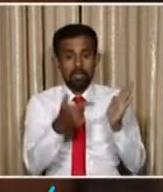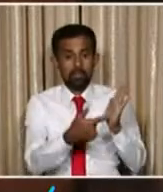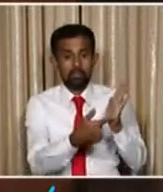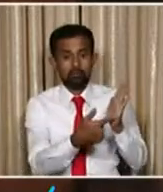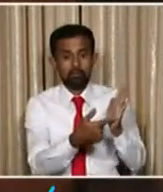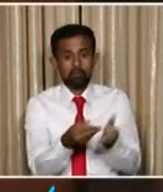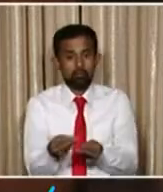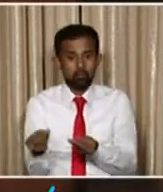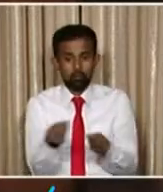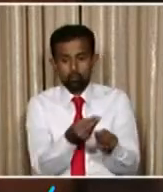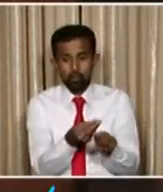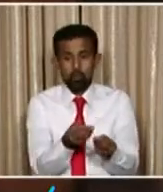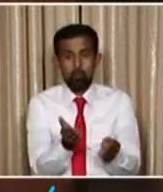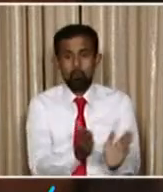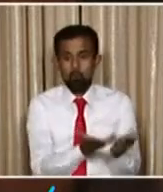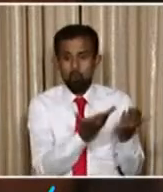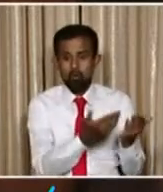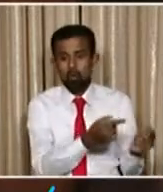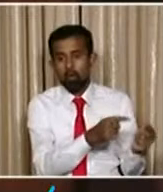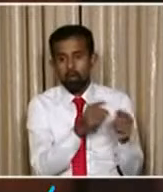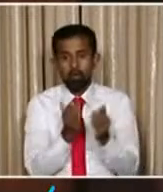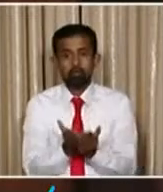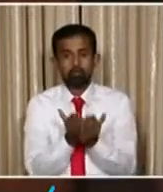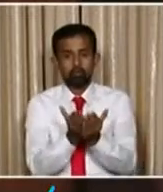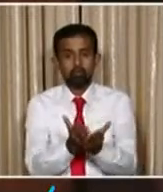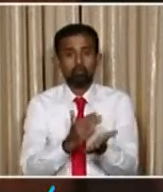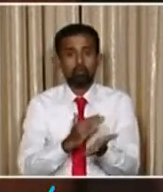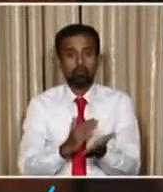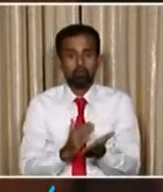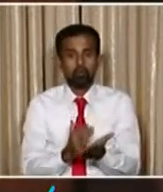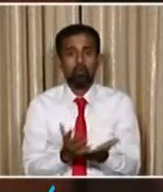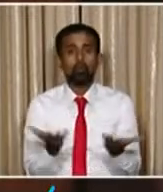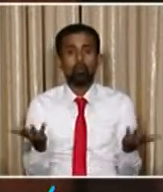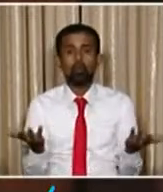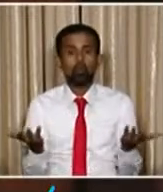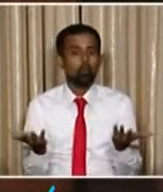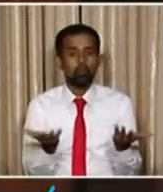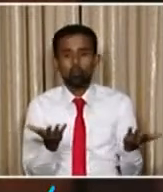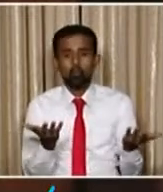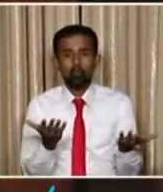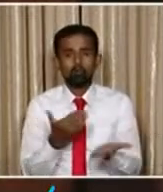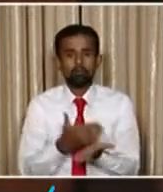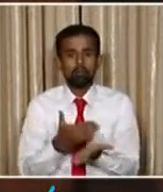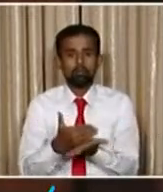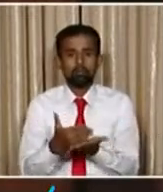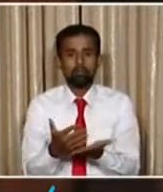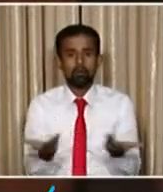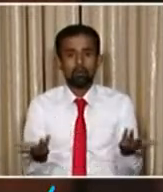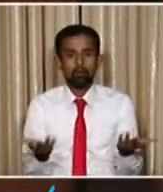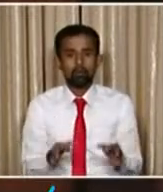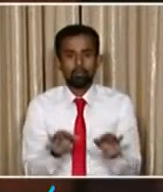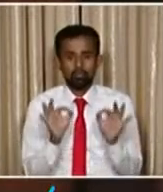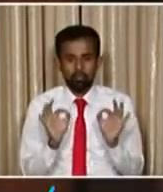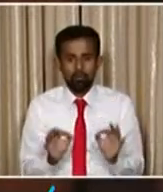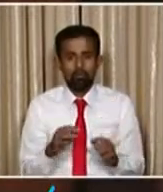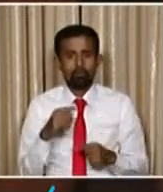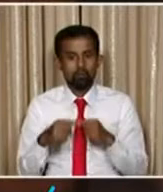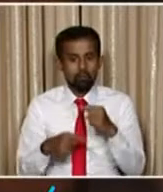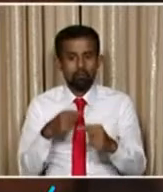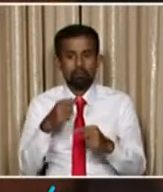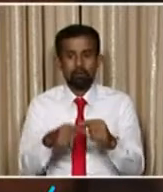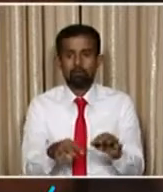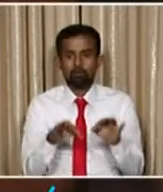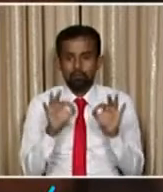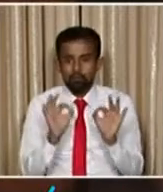මේ සර්විස් එක ආරම්භ කරලා එතන ඉඳන් ආපහු ගේනවා කියලා. දැන් හැබැයි මේකෙදි කොහෙද දන්නේ නැහැ මේකේ තියෙන බාධාව තියෙන්නේ. මේක හරියටම දිගටම